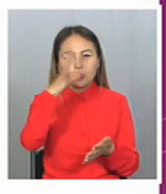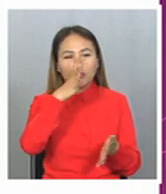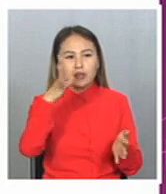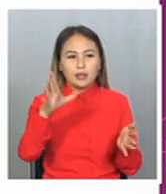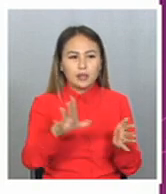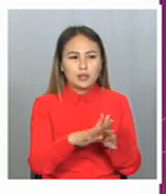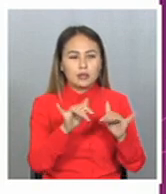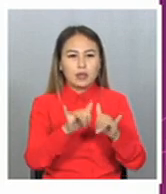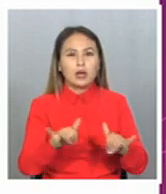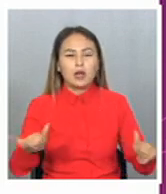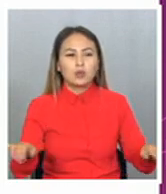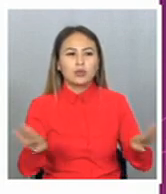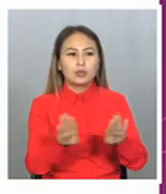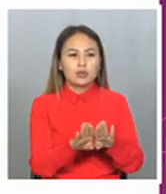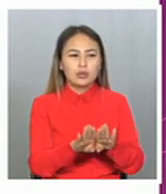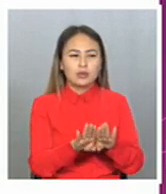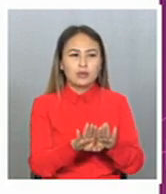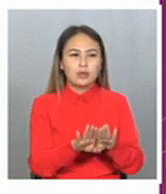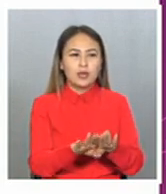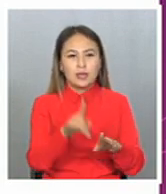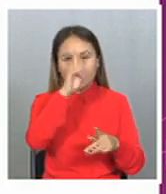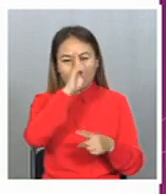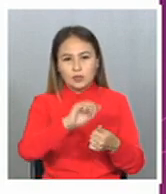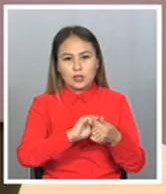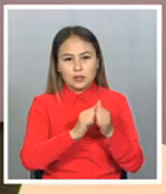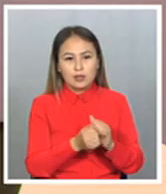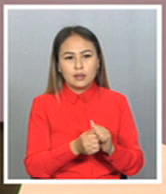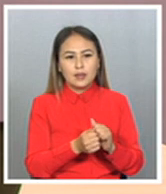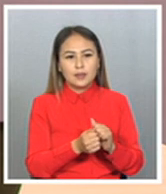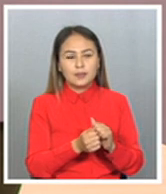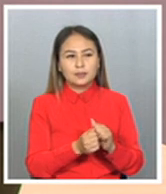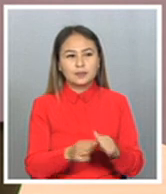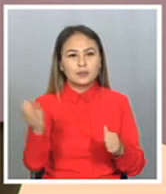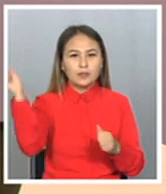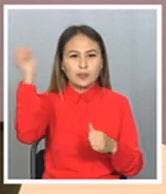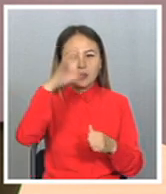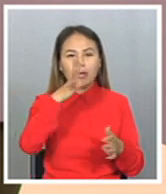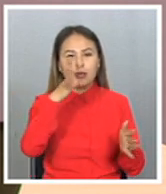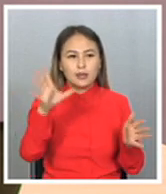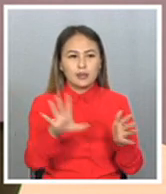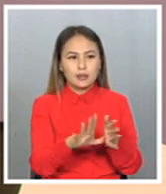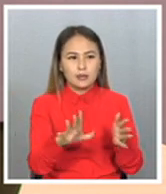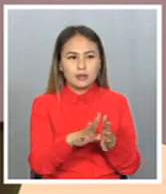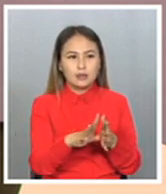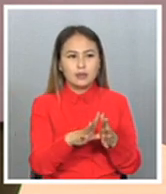энергиясының таралу үдерісін есімізде сақтайық. Күн энергиясы,